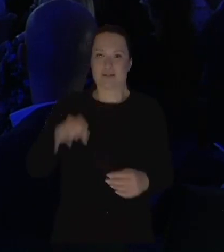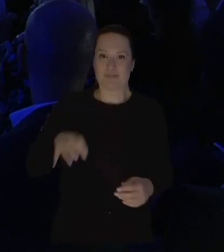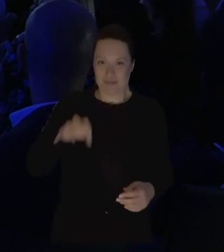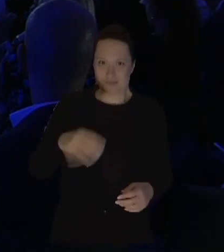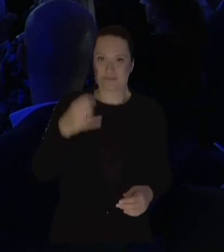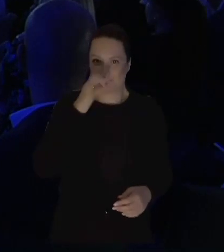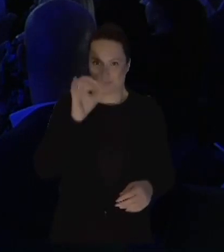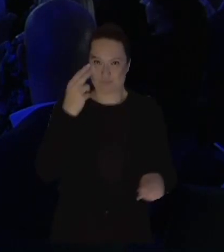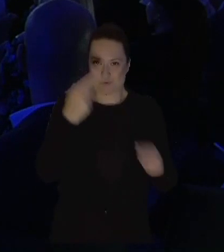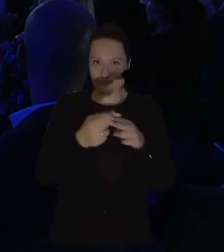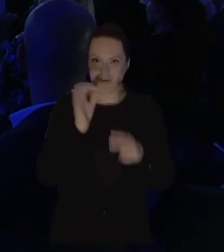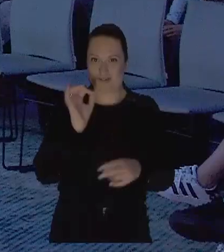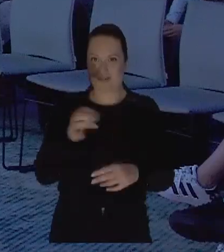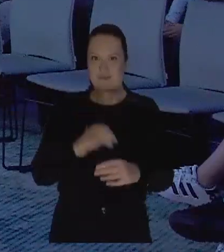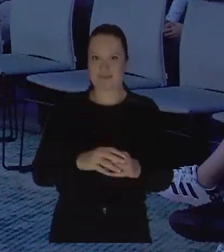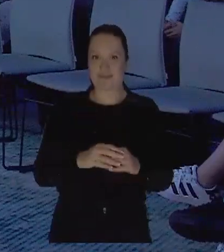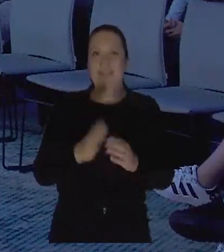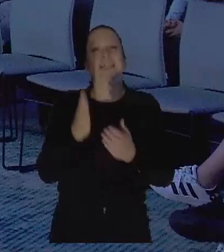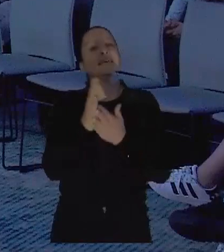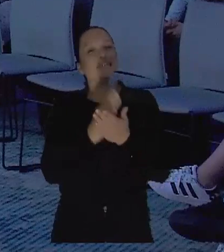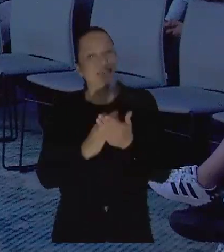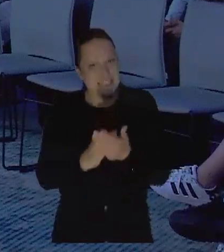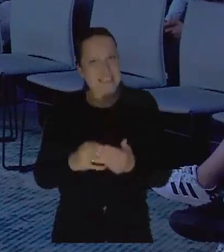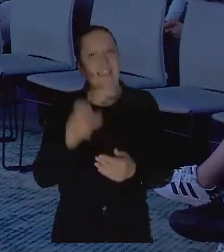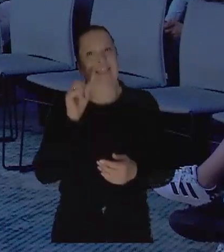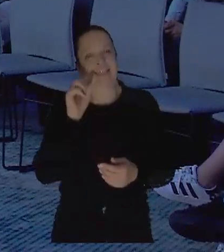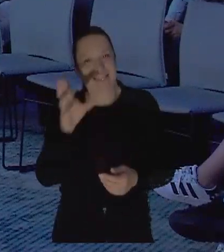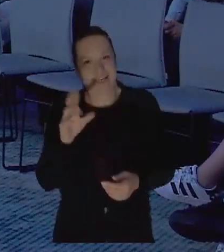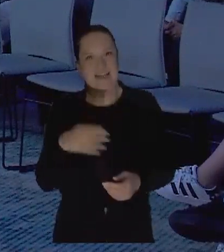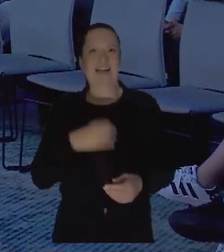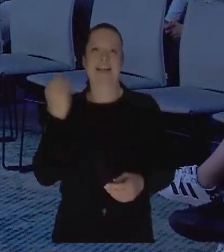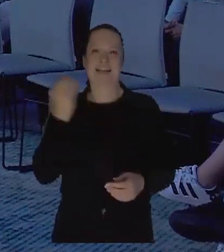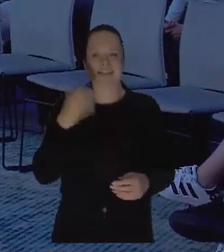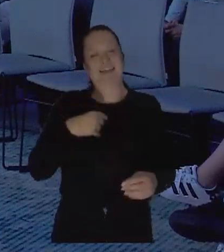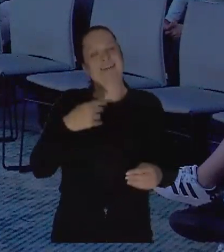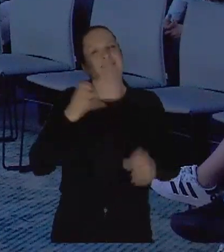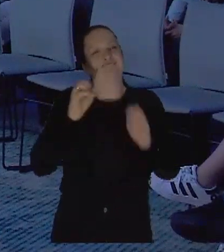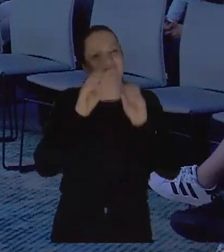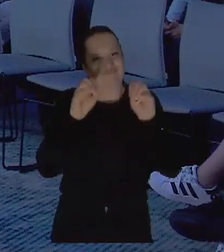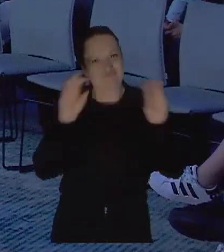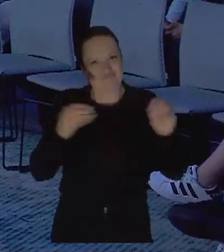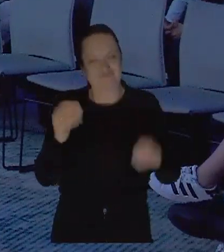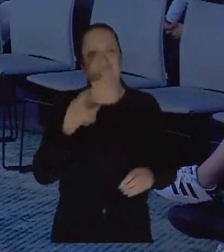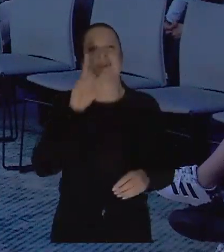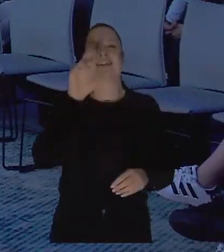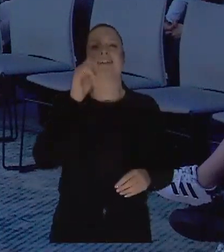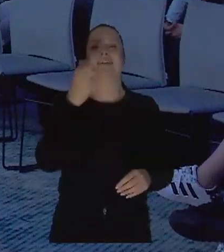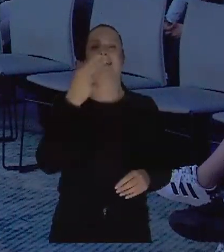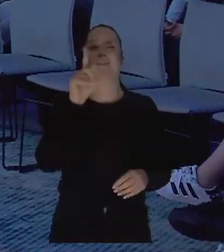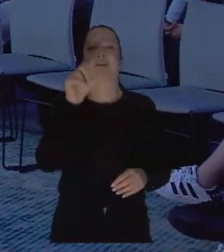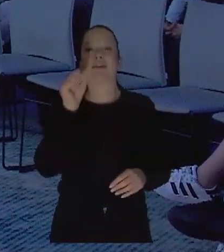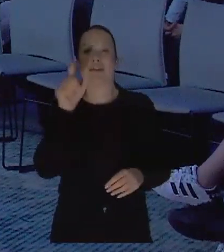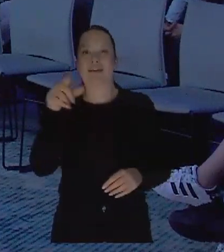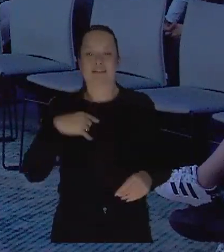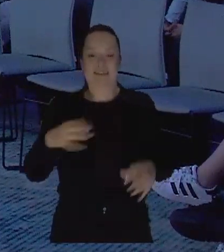rację? Częściowo tak, ale musimy to jednak rozwinąć. Krynolina jest to po prostu stelaż, który był